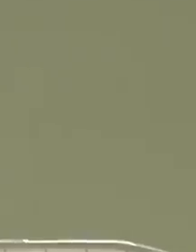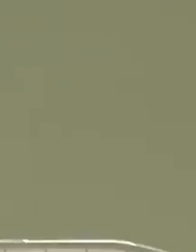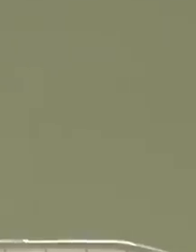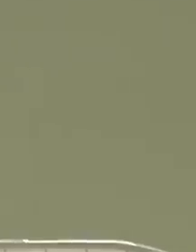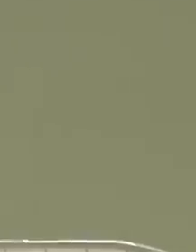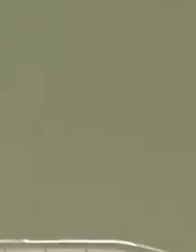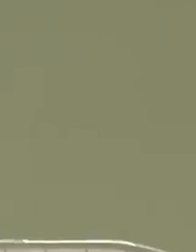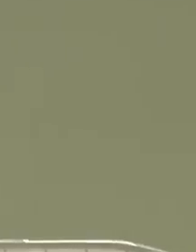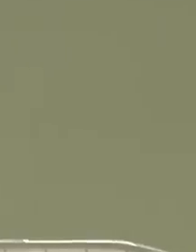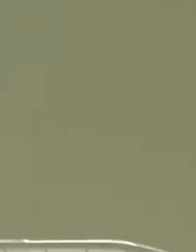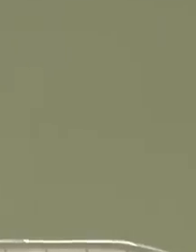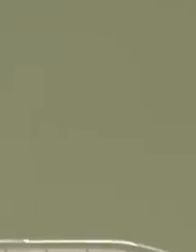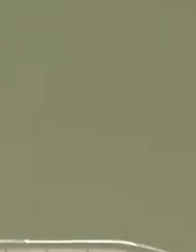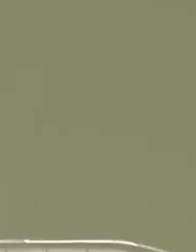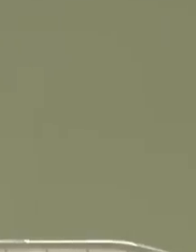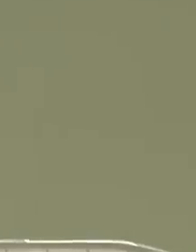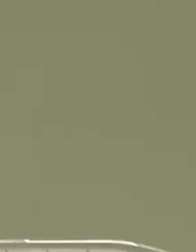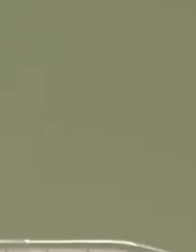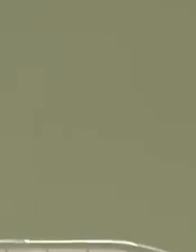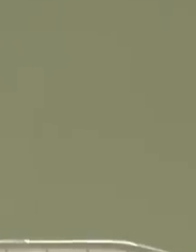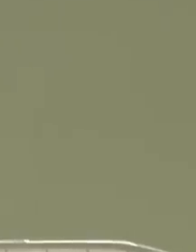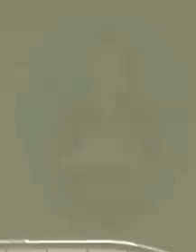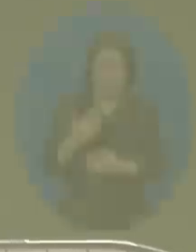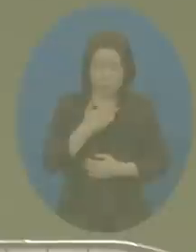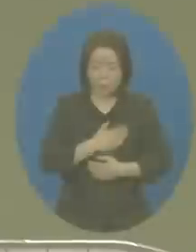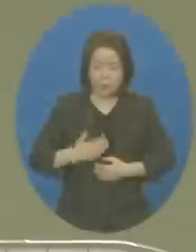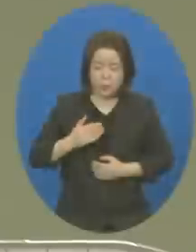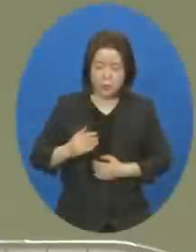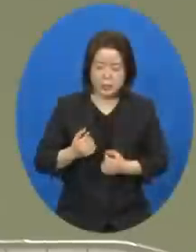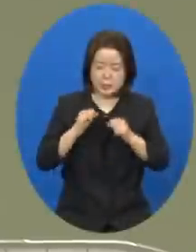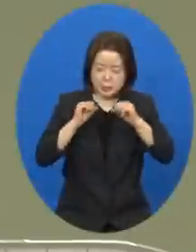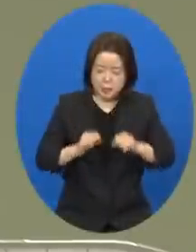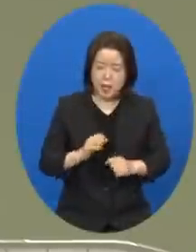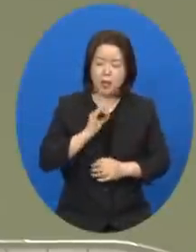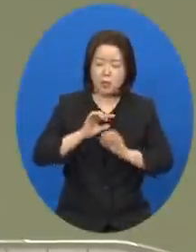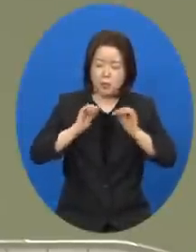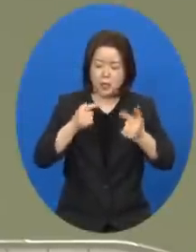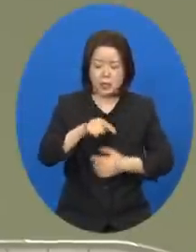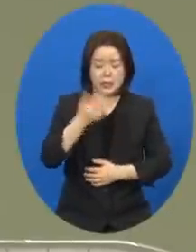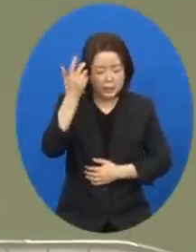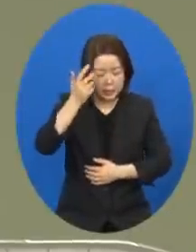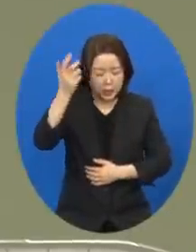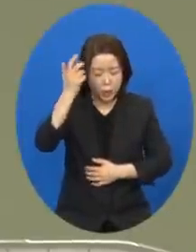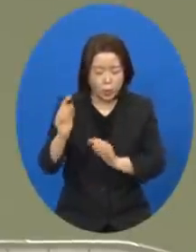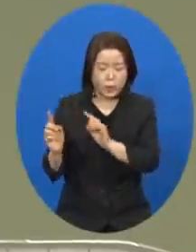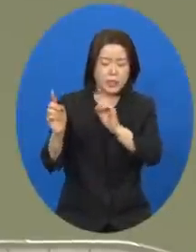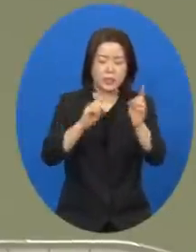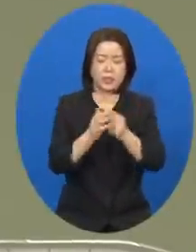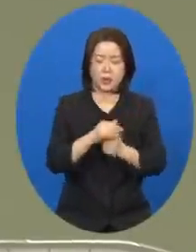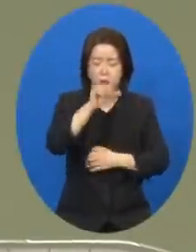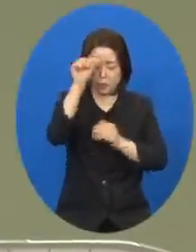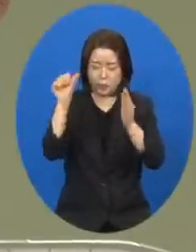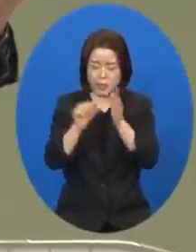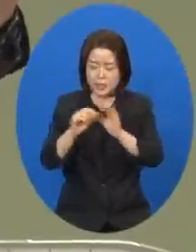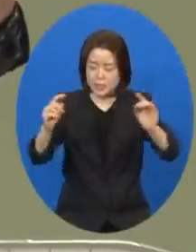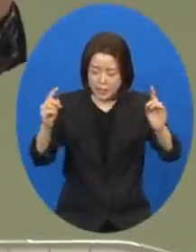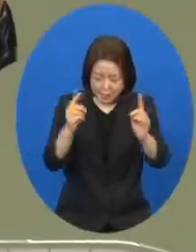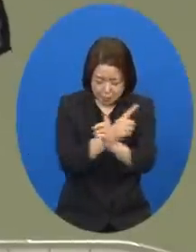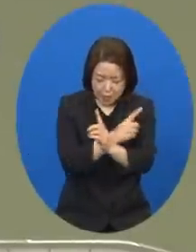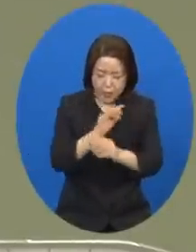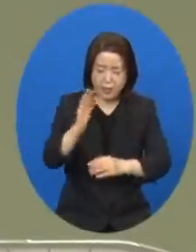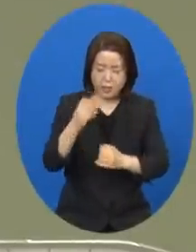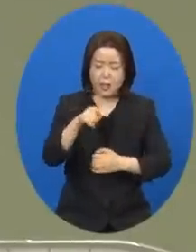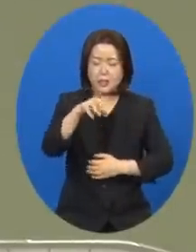만나고 새 생명을 얻고 육신 산 것뿐만 아니고 그 영혼이 살고 인생이 바뀌게 된 하나님